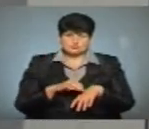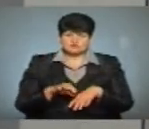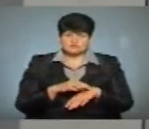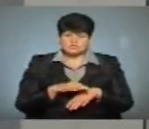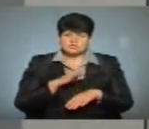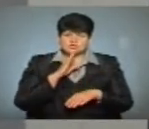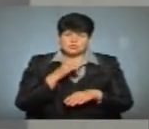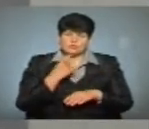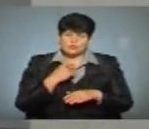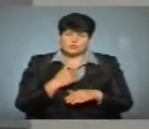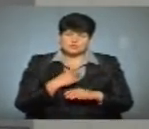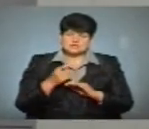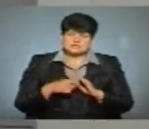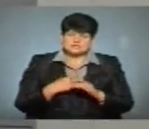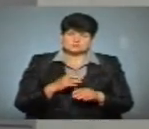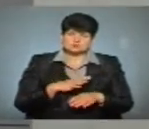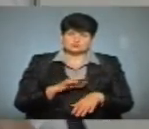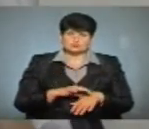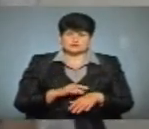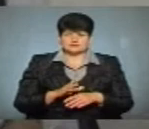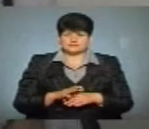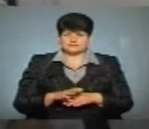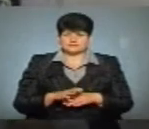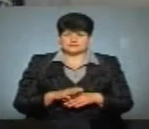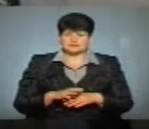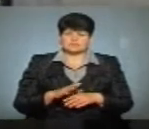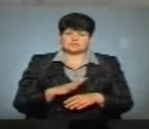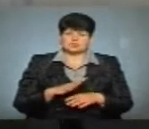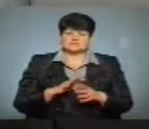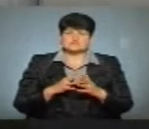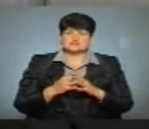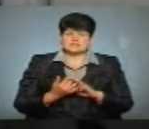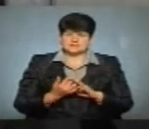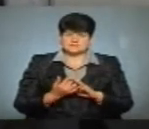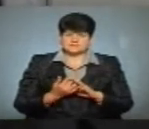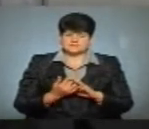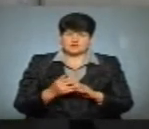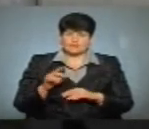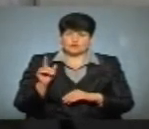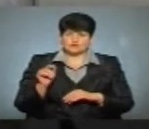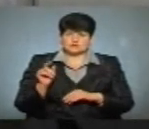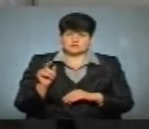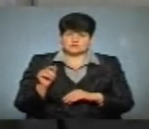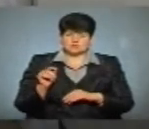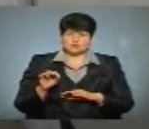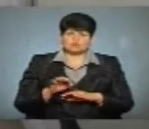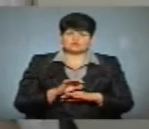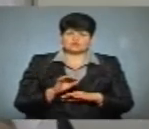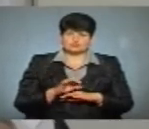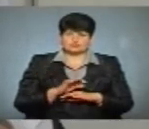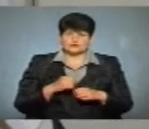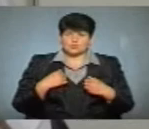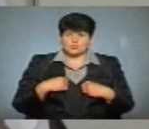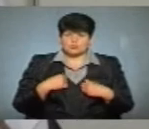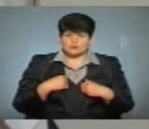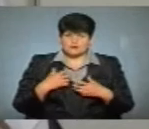каже, хоче дізнатися, чи він був інфікований. Ми були в селі, і в понеділок чоловік